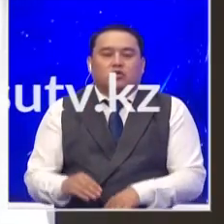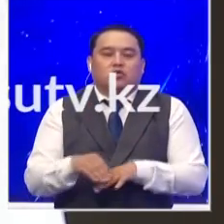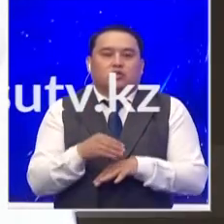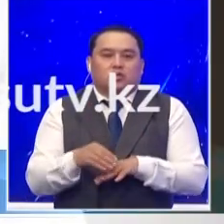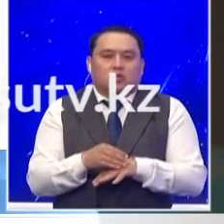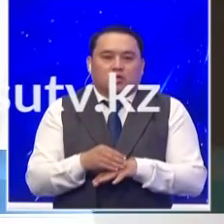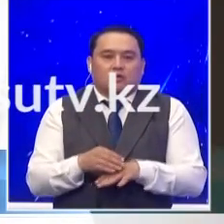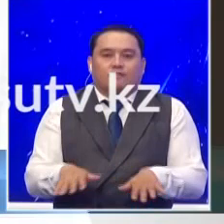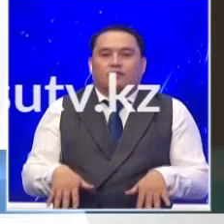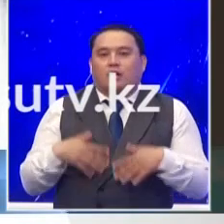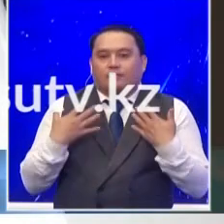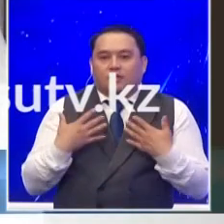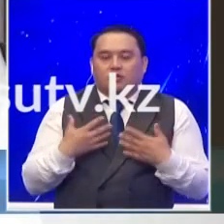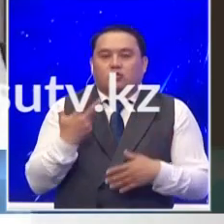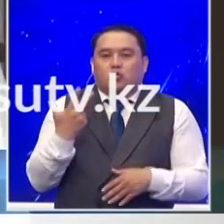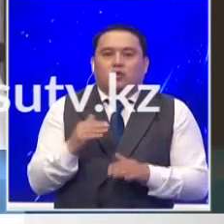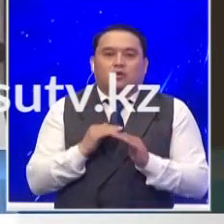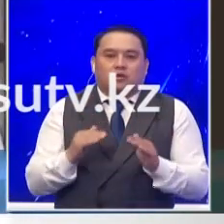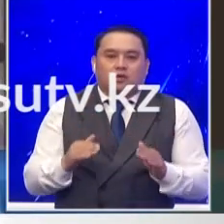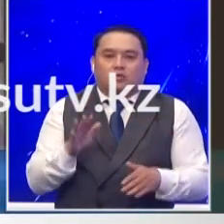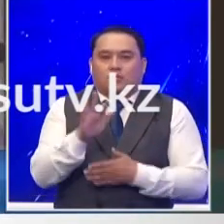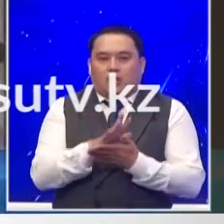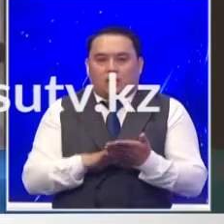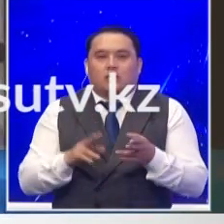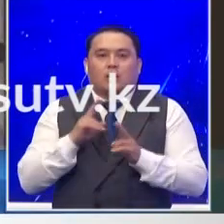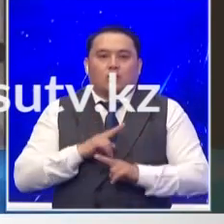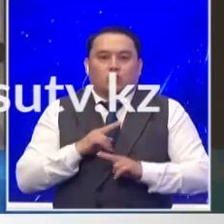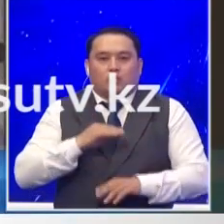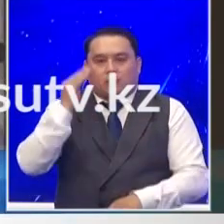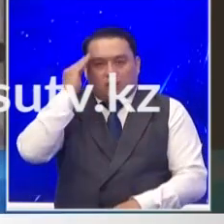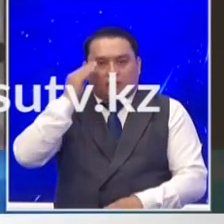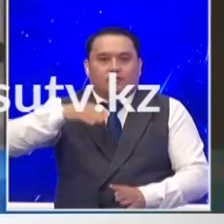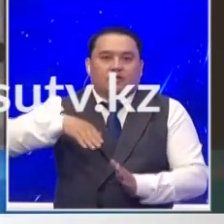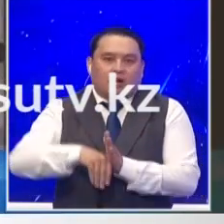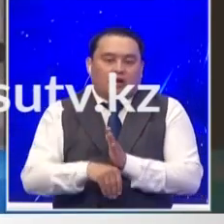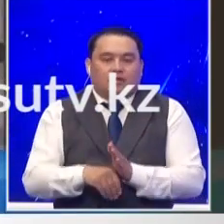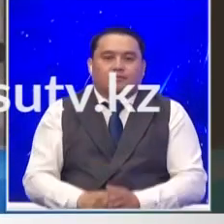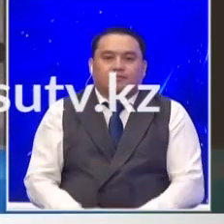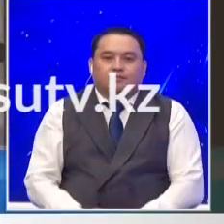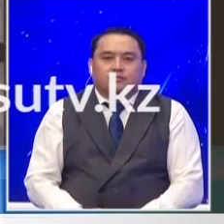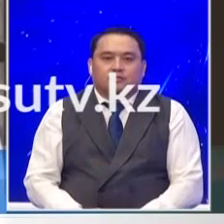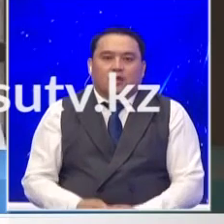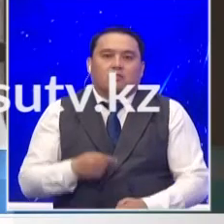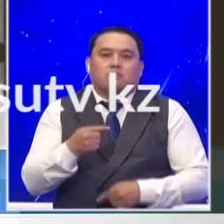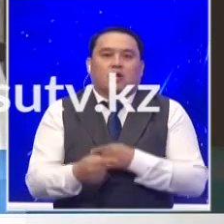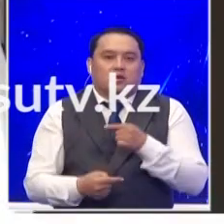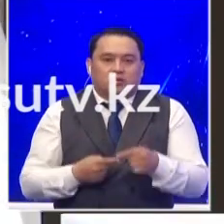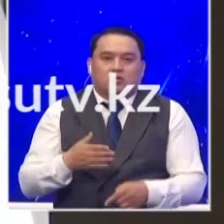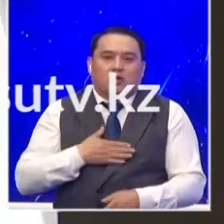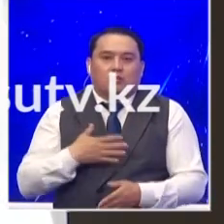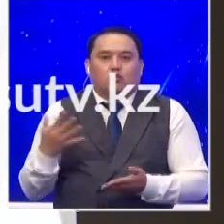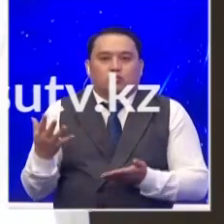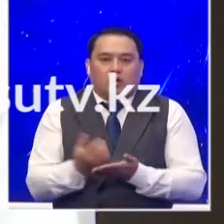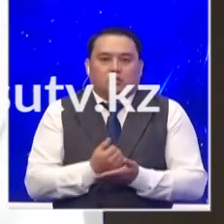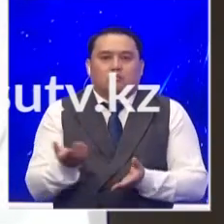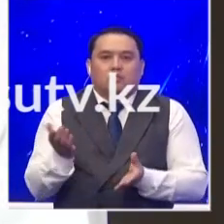дало нам вдохновение, чтобы мы и дальше работали над этой методикой, внедряли. В последующем нам удалось